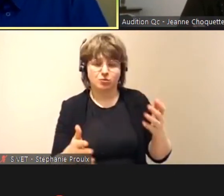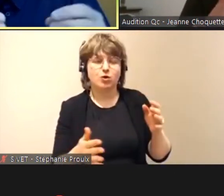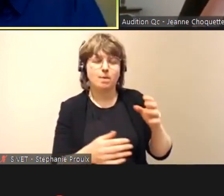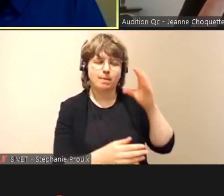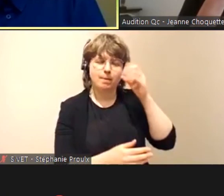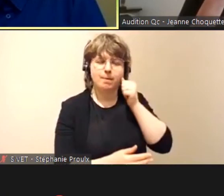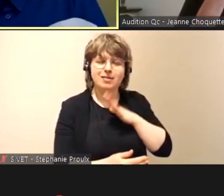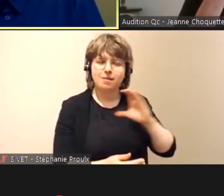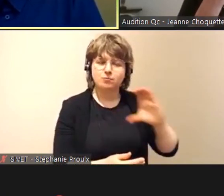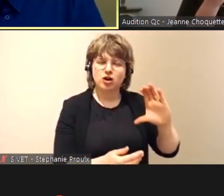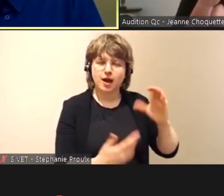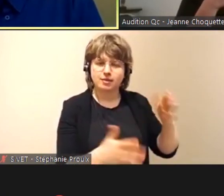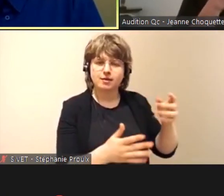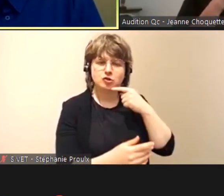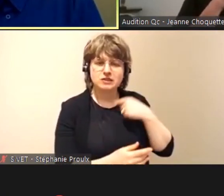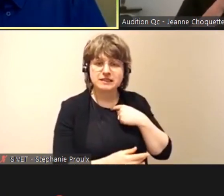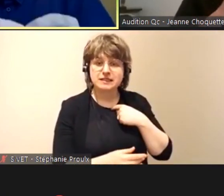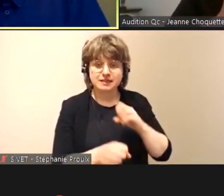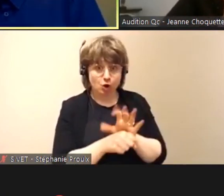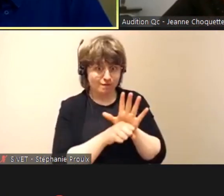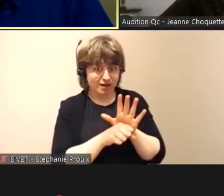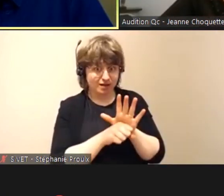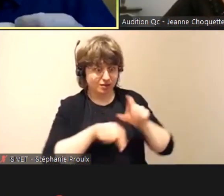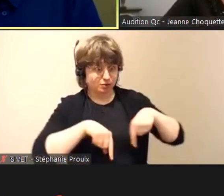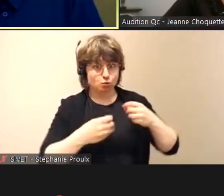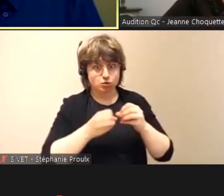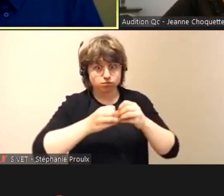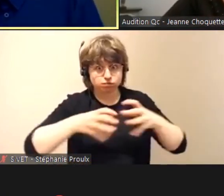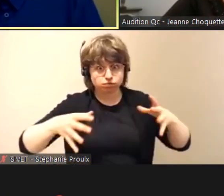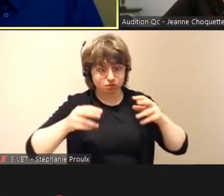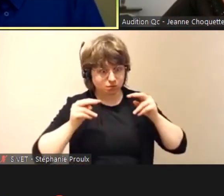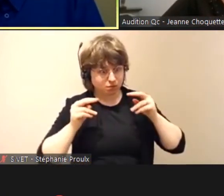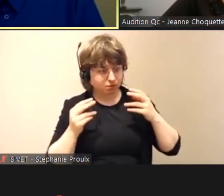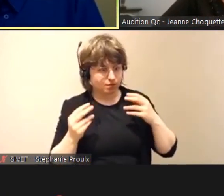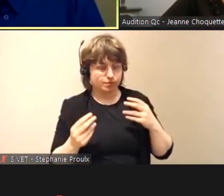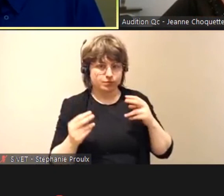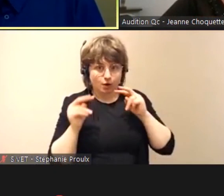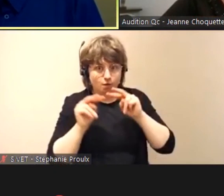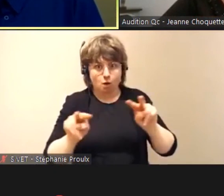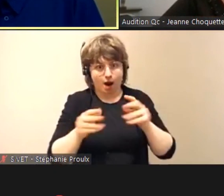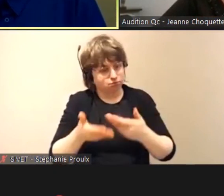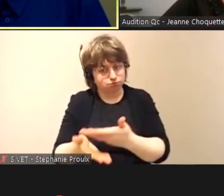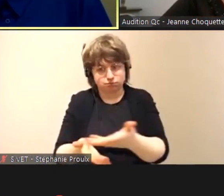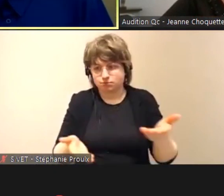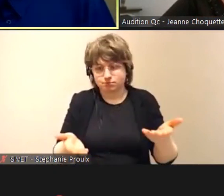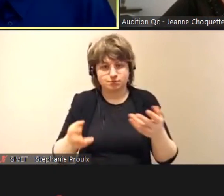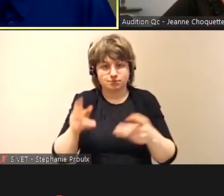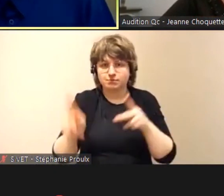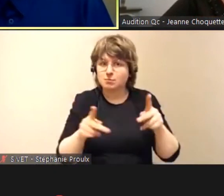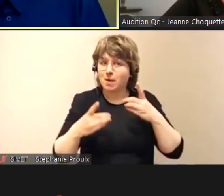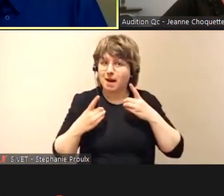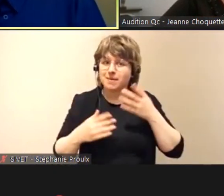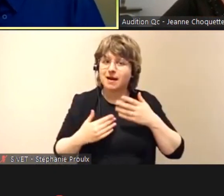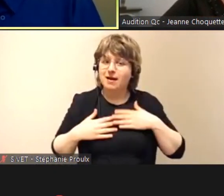Mme Choquette, l'expérience de la pandémie, on est plus susceptible de développer des problèmes de